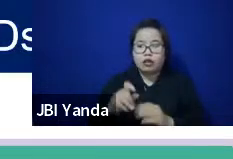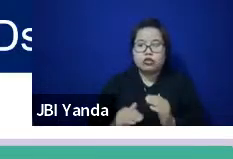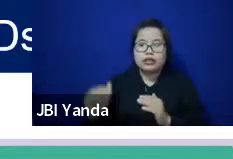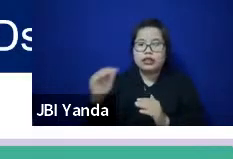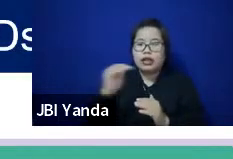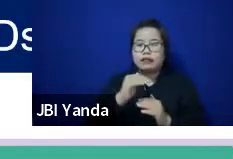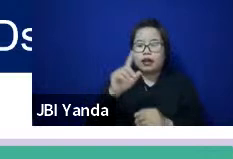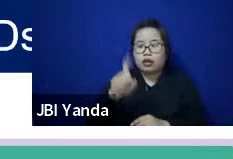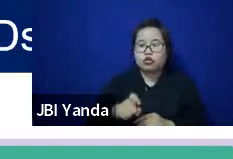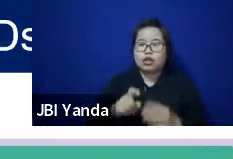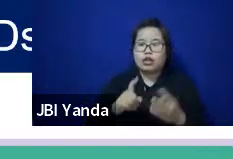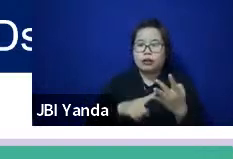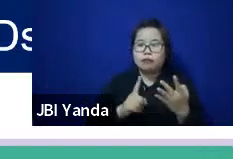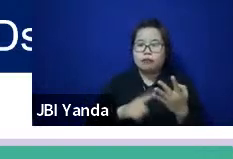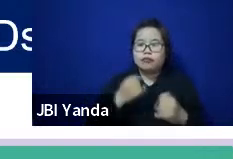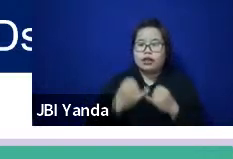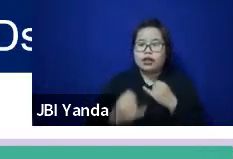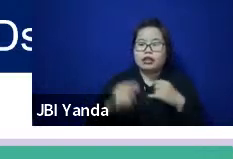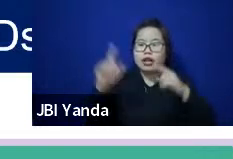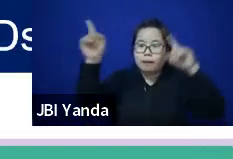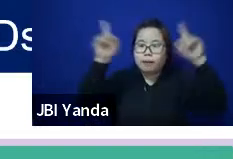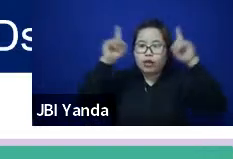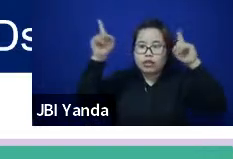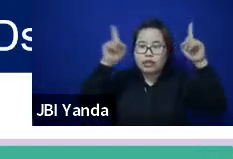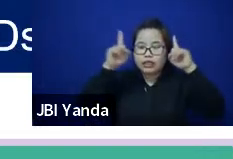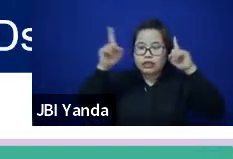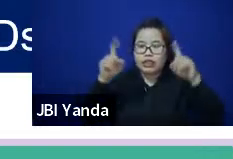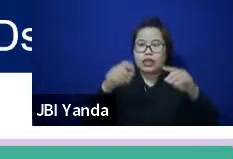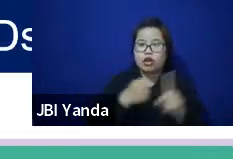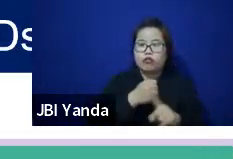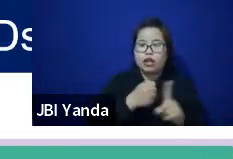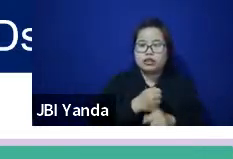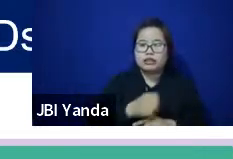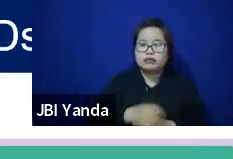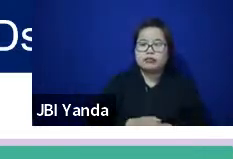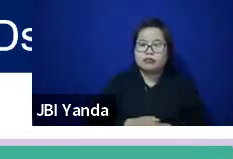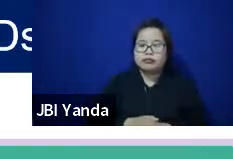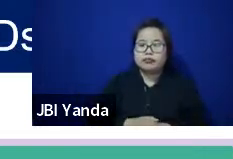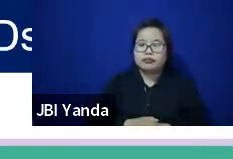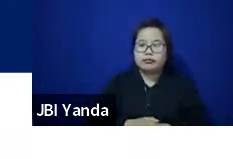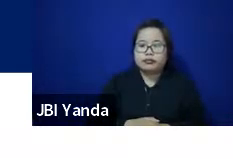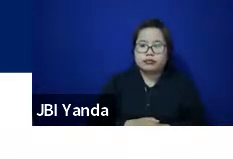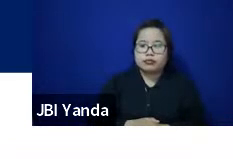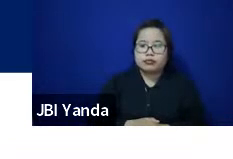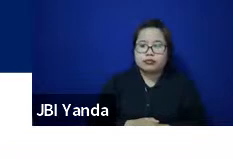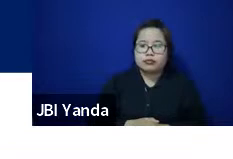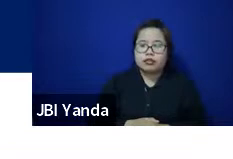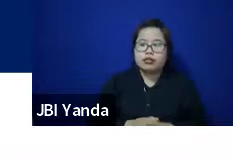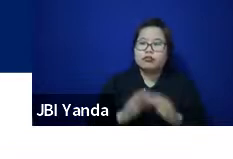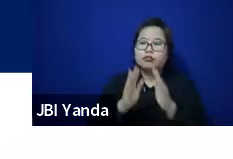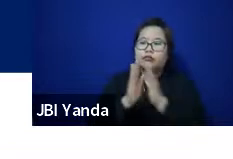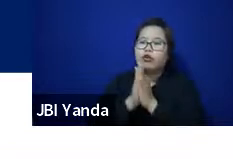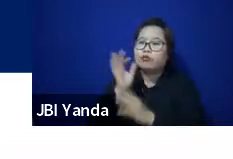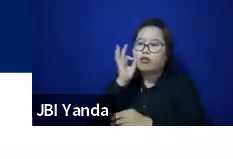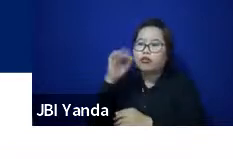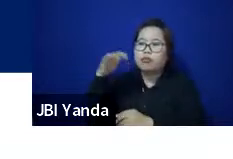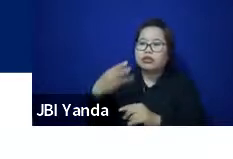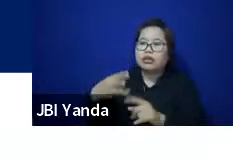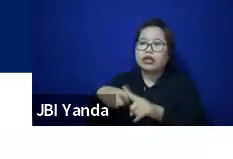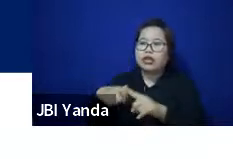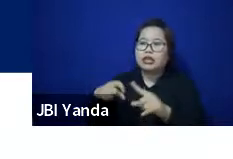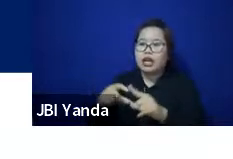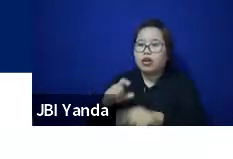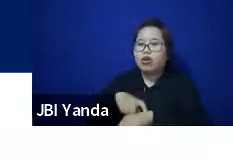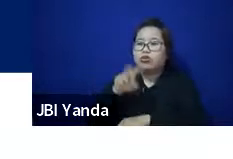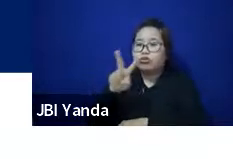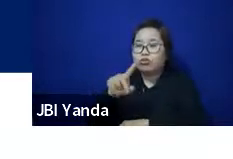ditingkatkan. Yang keempat terakhir adalah political prioritization atau advokasi. Nah, mohon maaf Mas Eka, mungkin 2 menit lagi ya